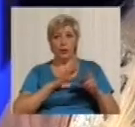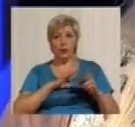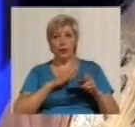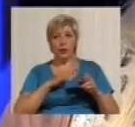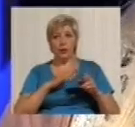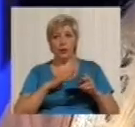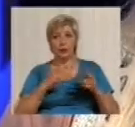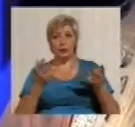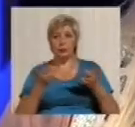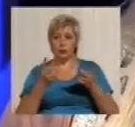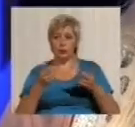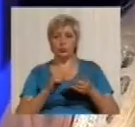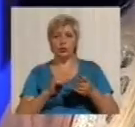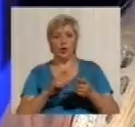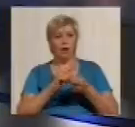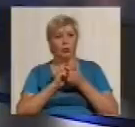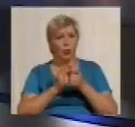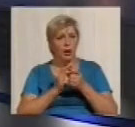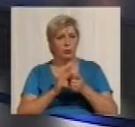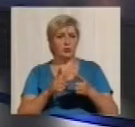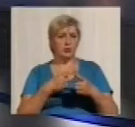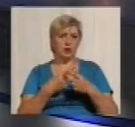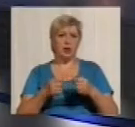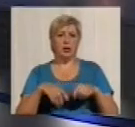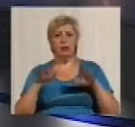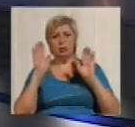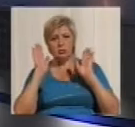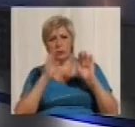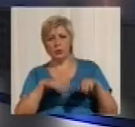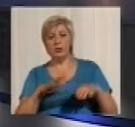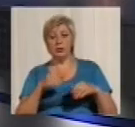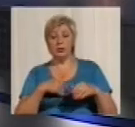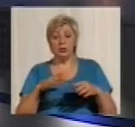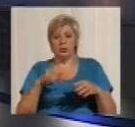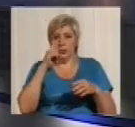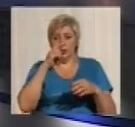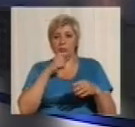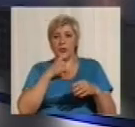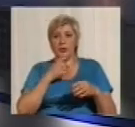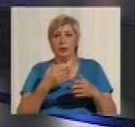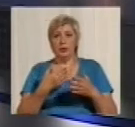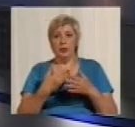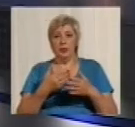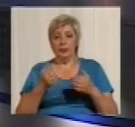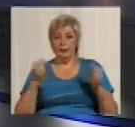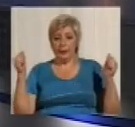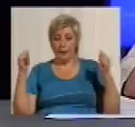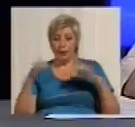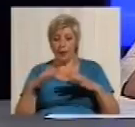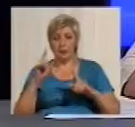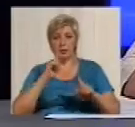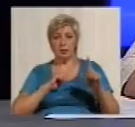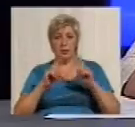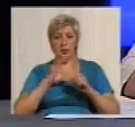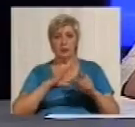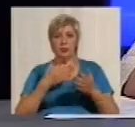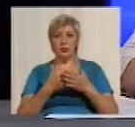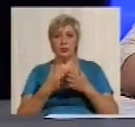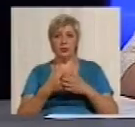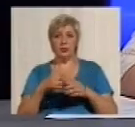либо бороться, либо смириться. В общем, мы были в полном замешательстве родители. Нас было около человек 50, наверное, где-то.